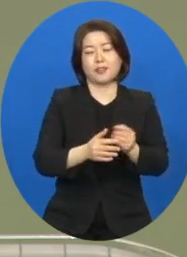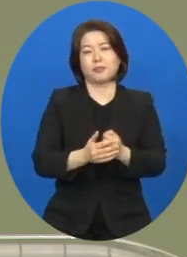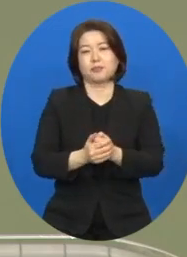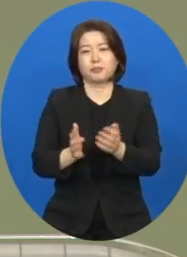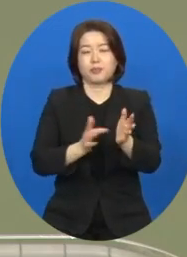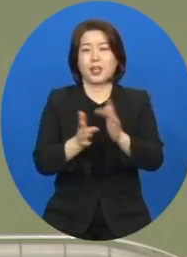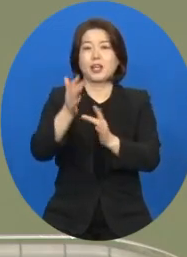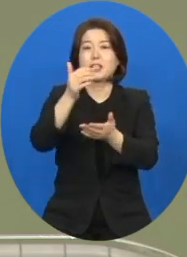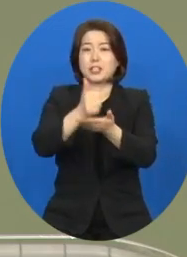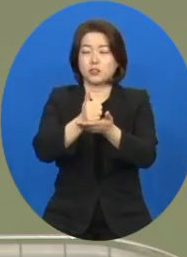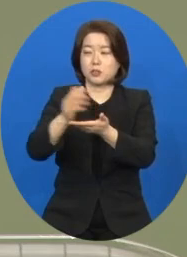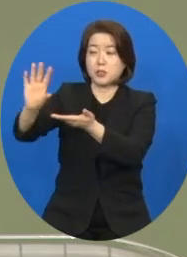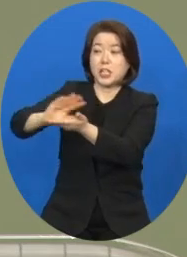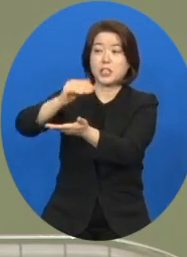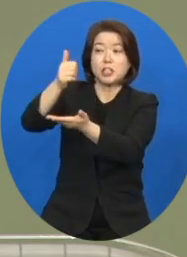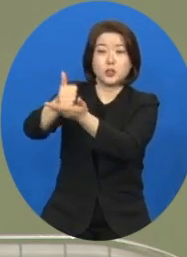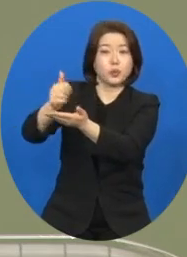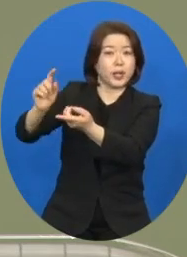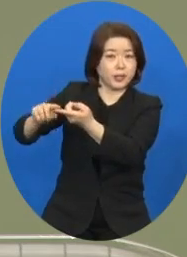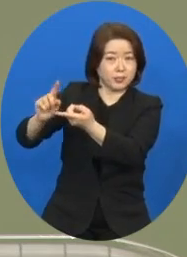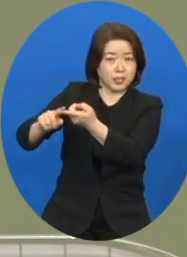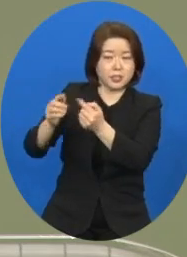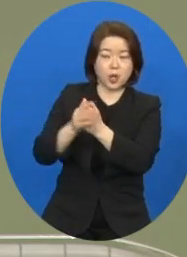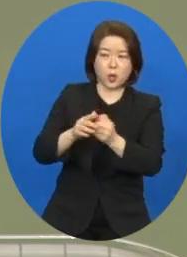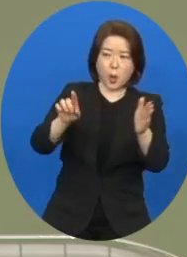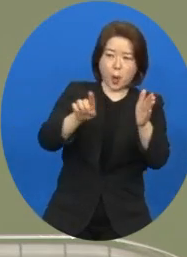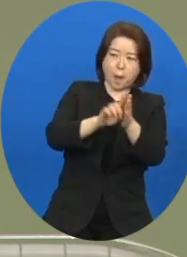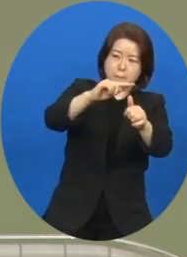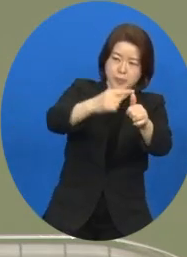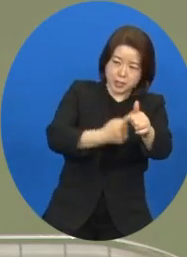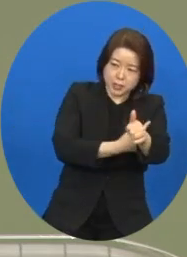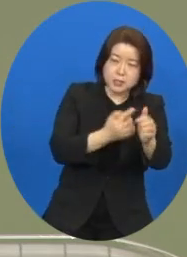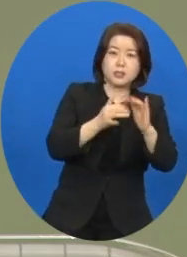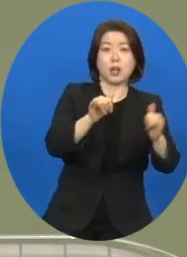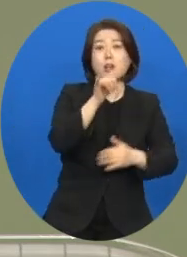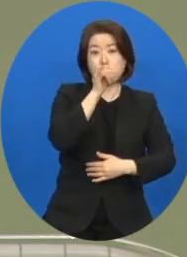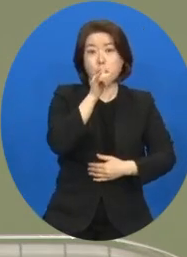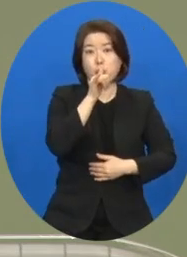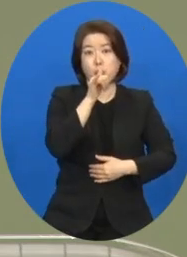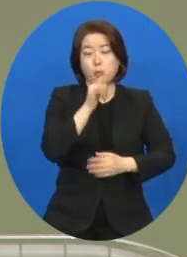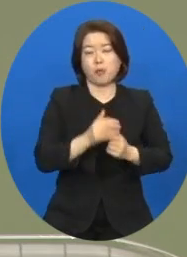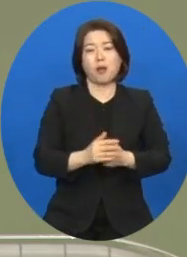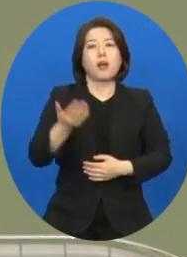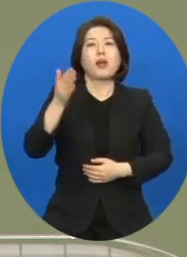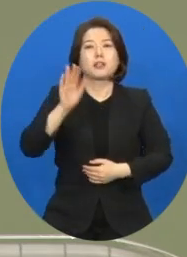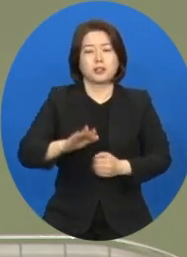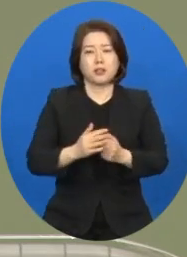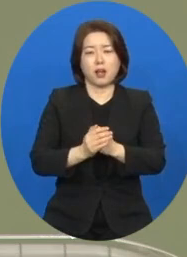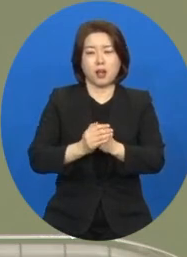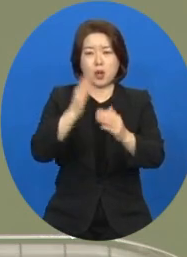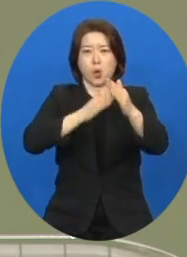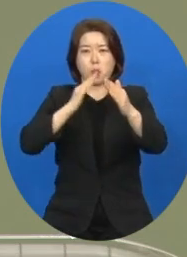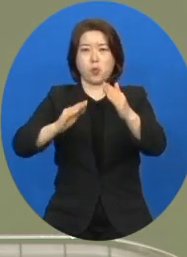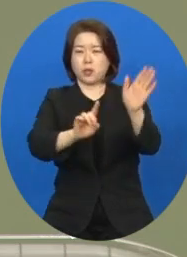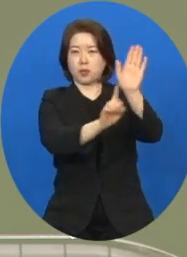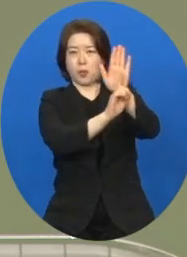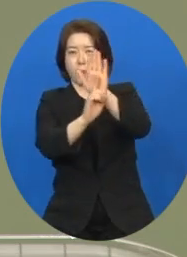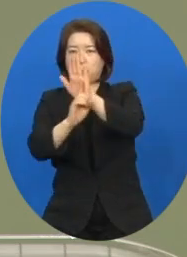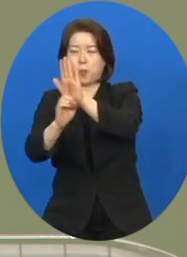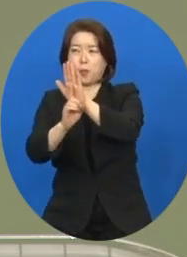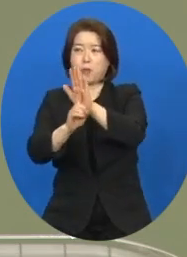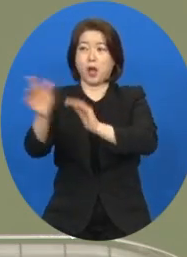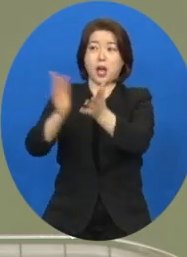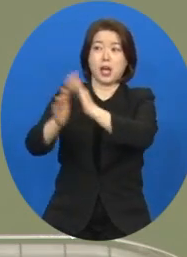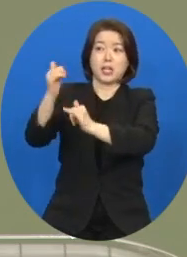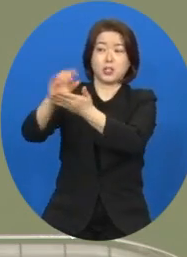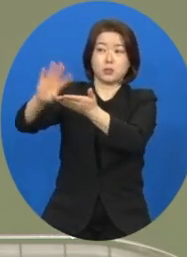예수님이 그리스도라는 사실을 이렇게 믿어지는 사람들이 있었습니다. 그러나 공개적으로 자기가 예수님이